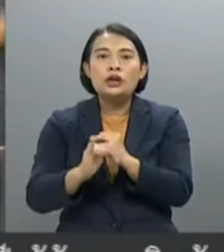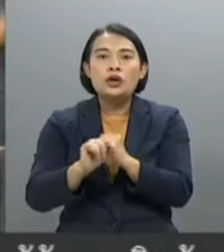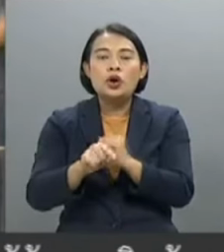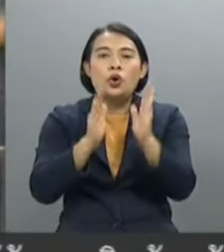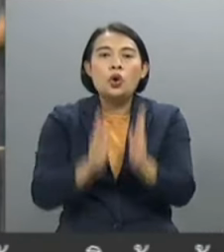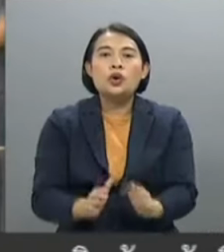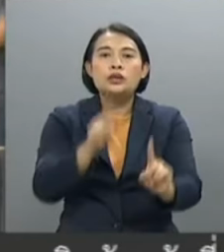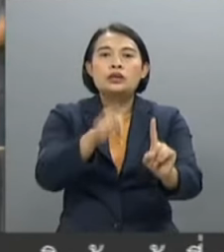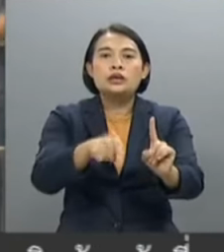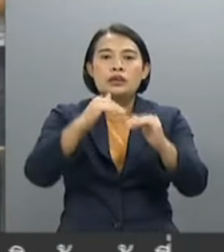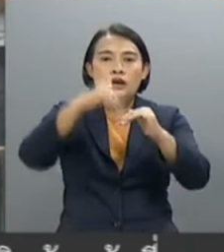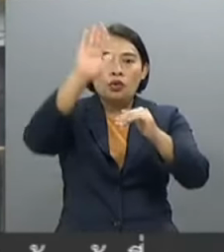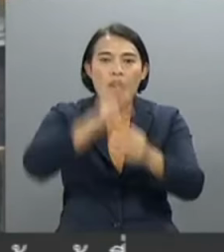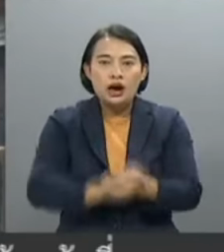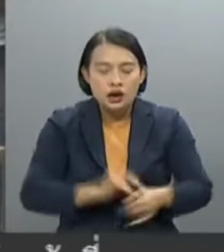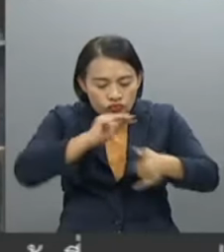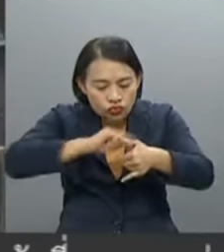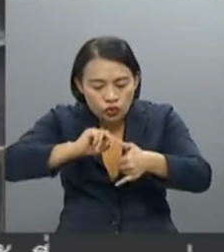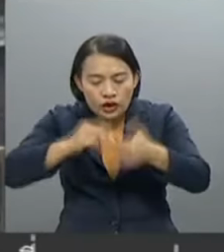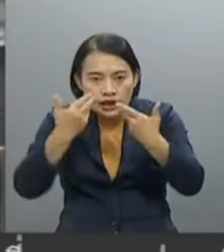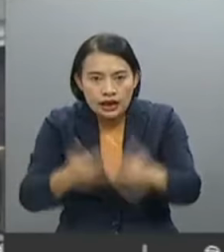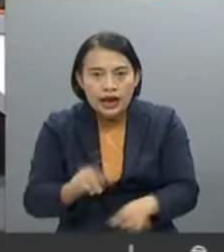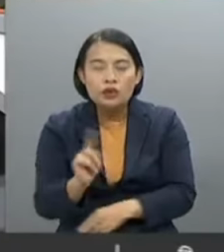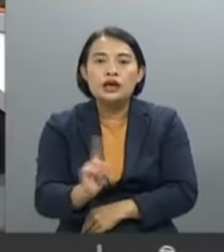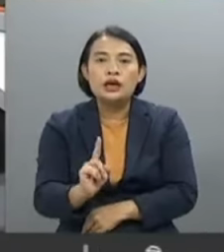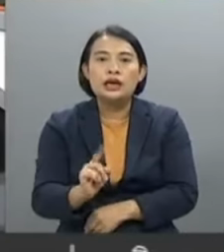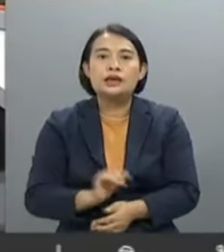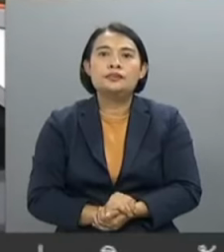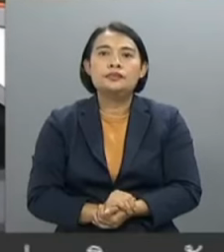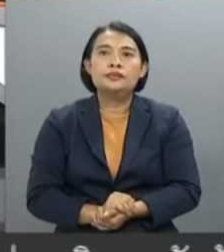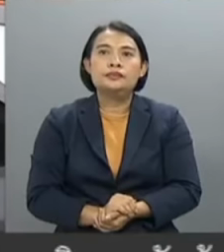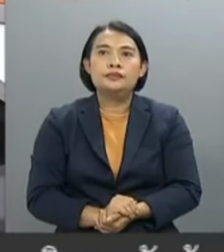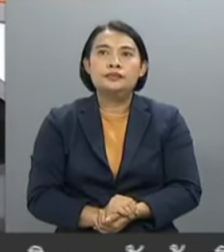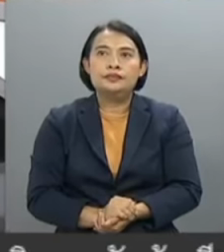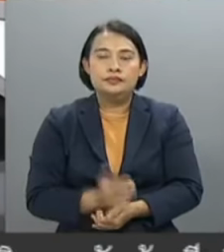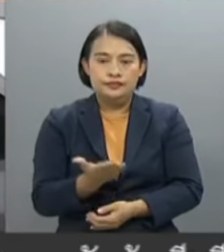อย่างไรค่ะคุณจิรัชตาคุณอนุชาคะ ครับขอบคุณคุณพัทรพรนะครับ